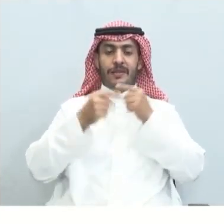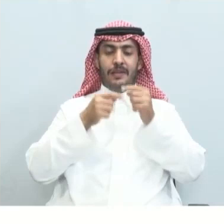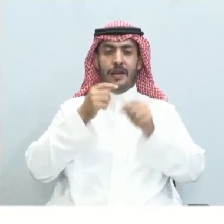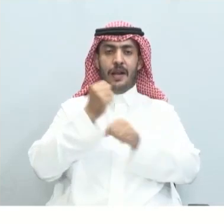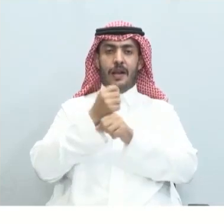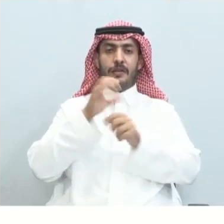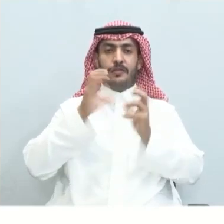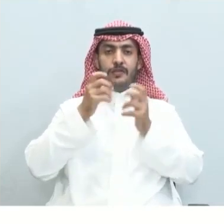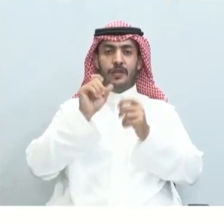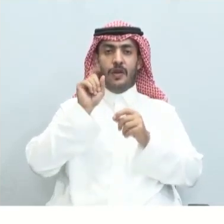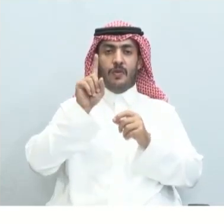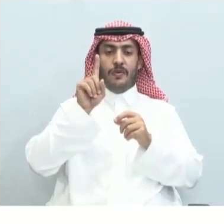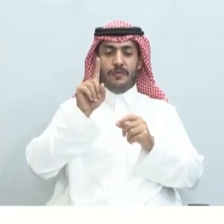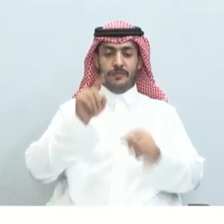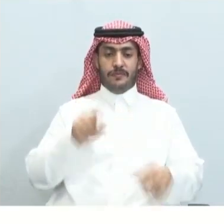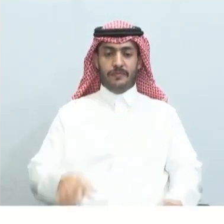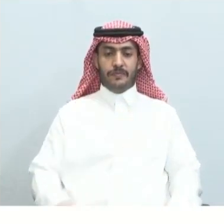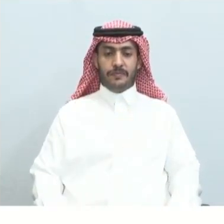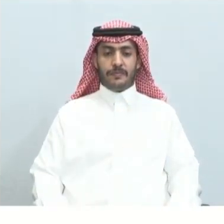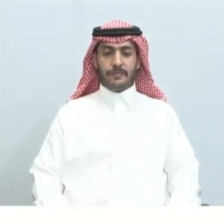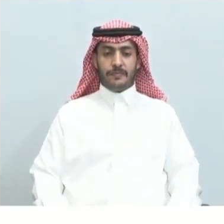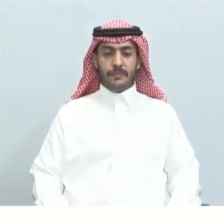بجزئها الاول